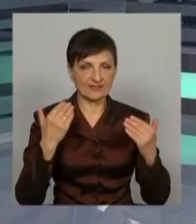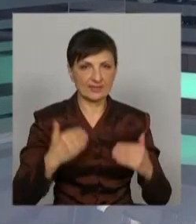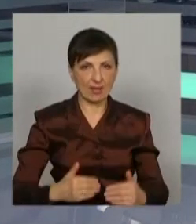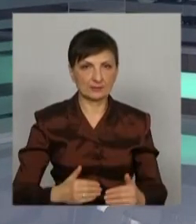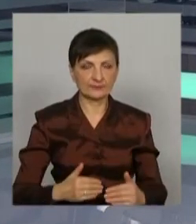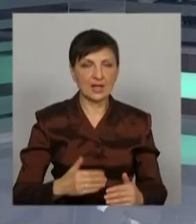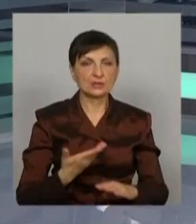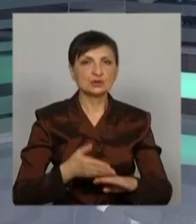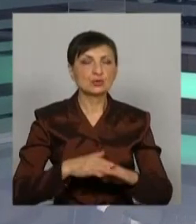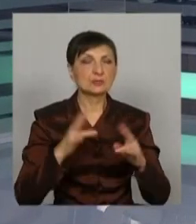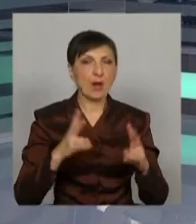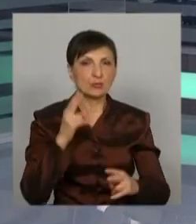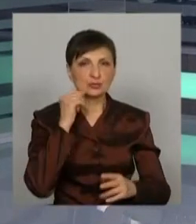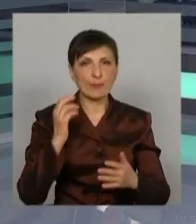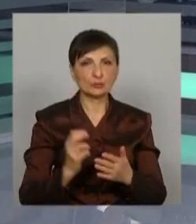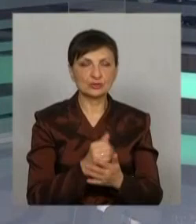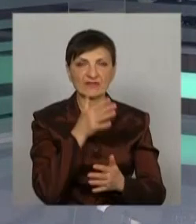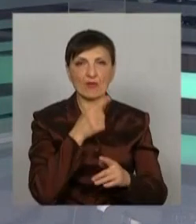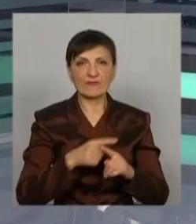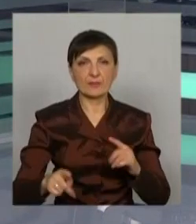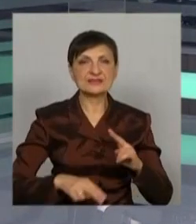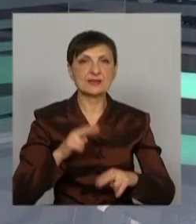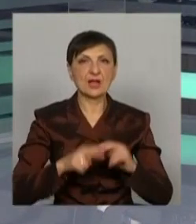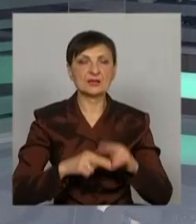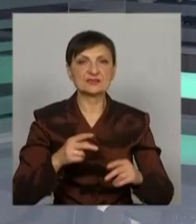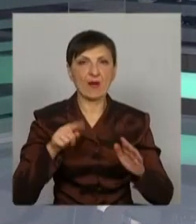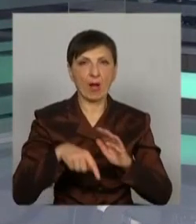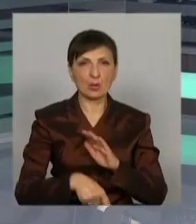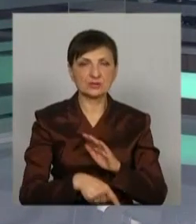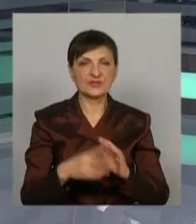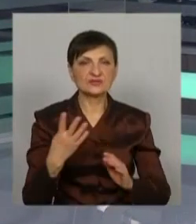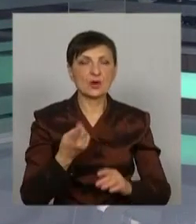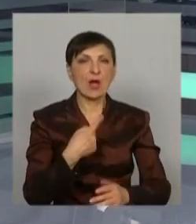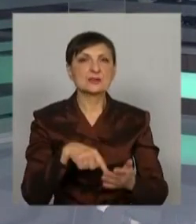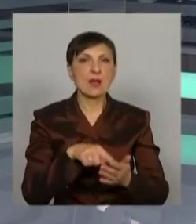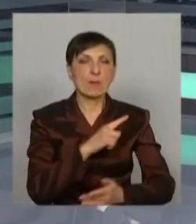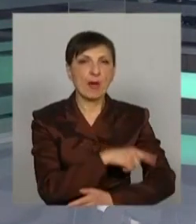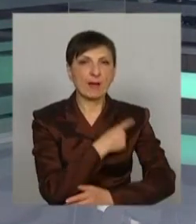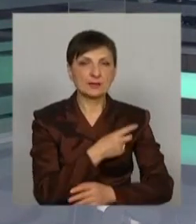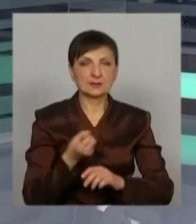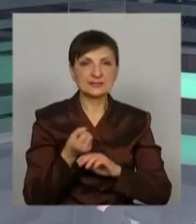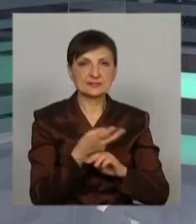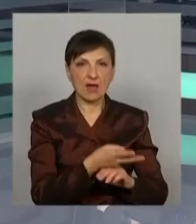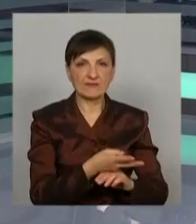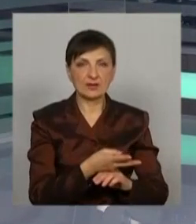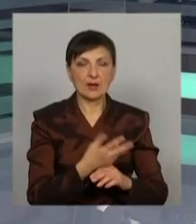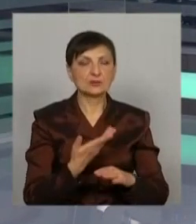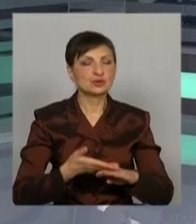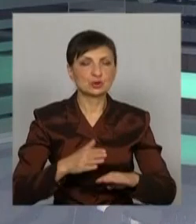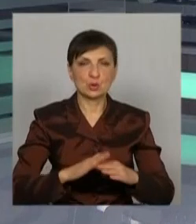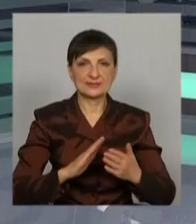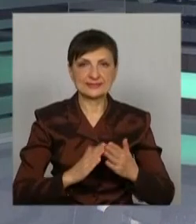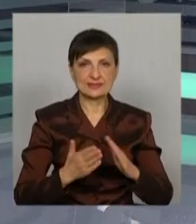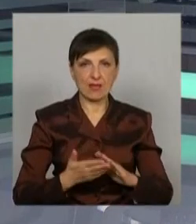тяжелую травму мужчины получил во время строительства колодца 4 городскую клиническую больницу его доставили в крайне тяжелом